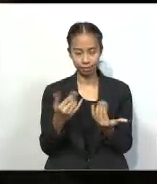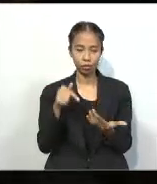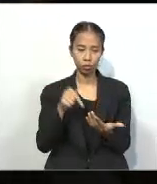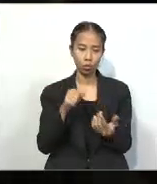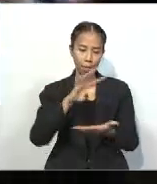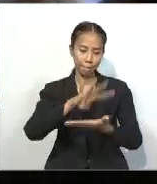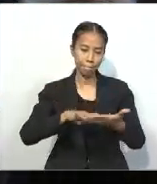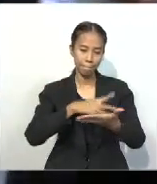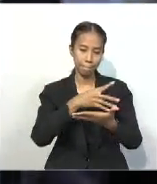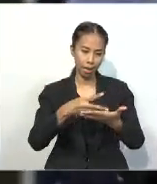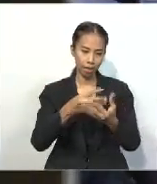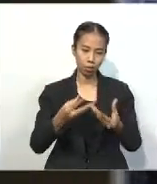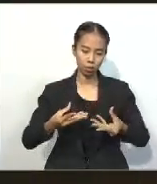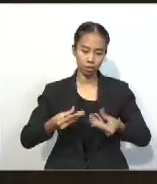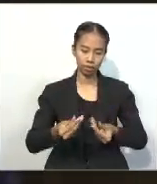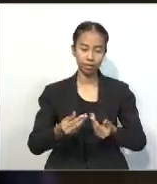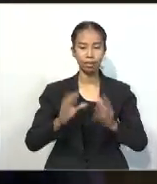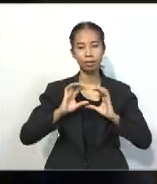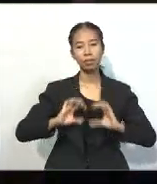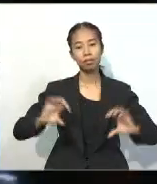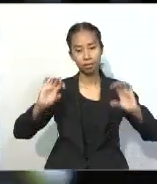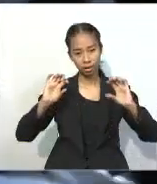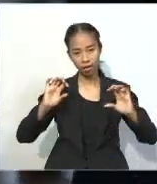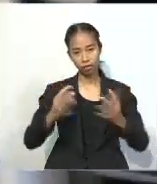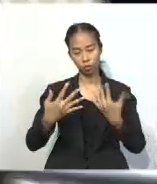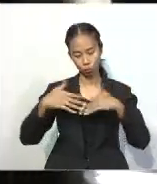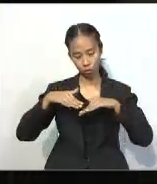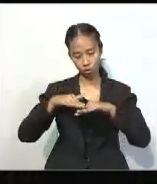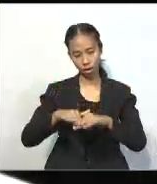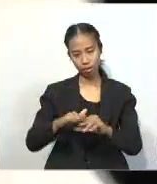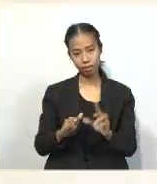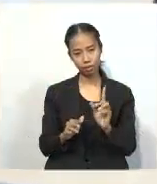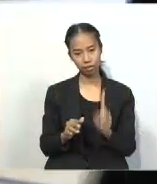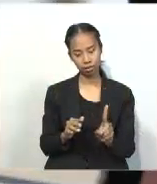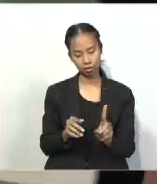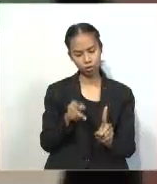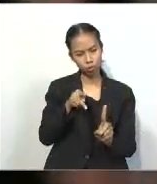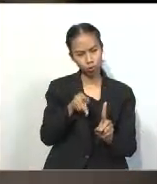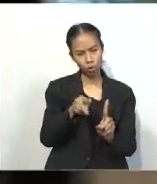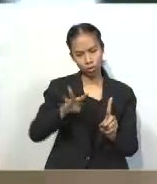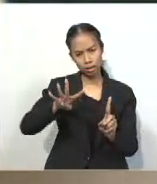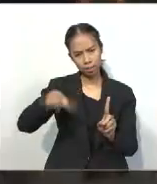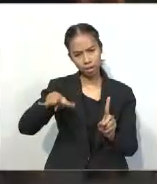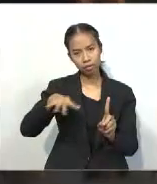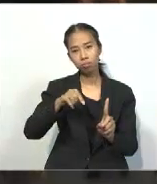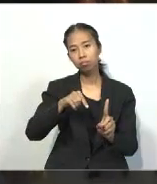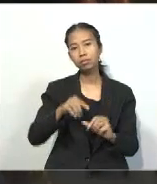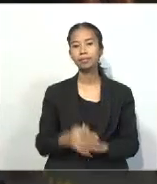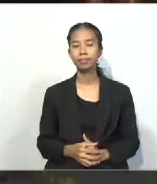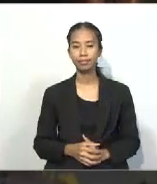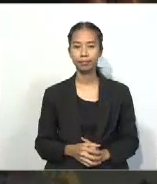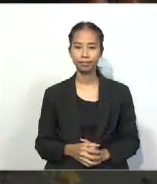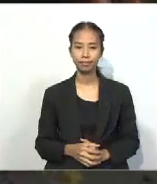ปรุงแผนที่แนวเขตที่ดินของรัฐแบบบูรณาการมาตราส่วน1ต่อ 4,000 หรือ1แมปค่ะ